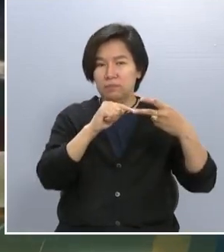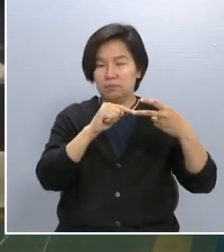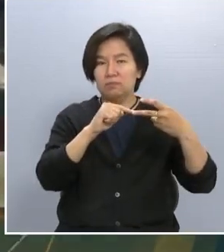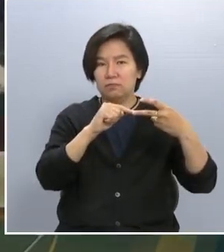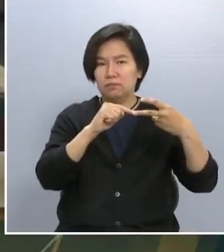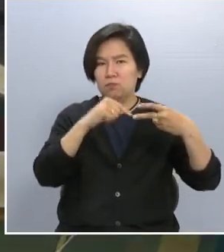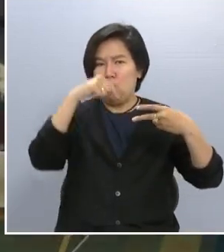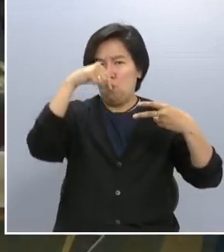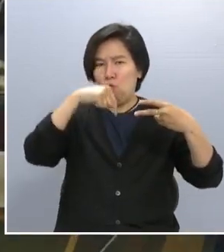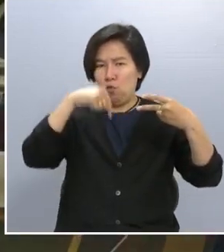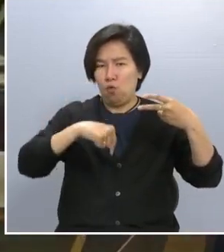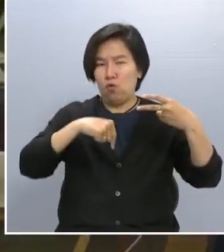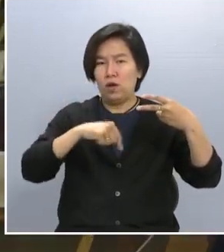1.8%และ 4.9%